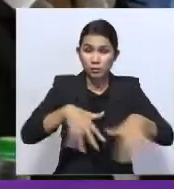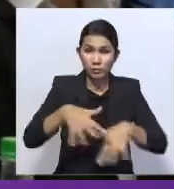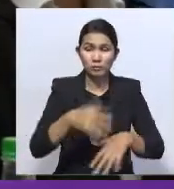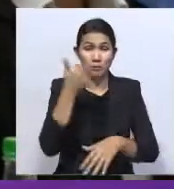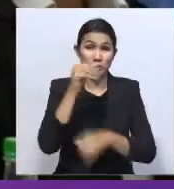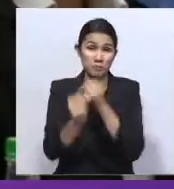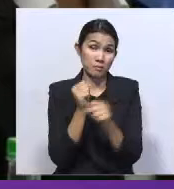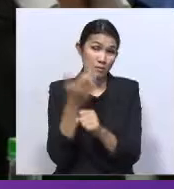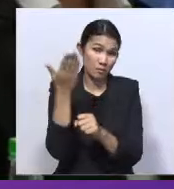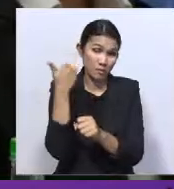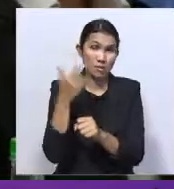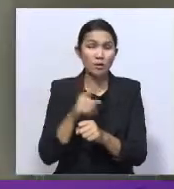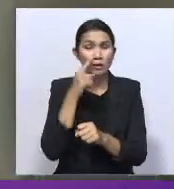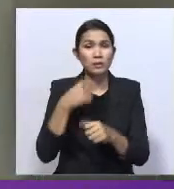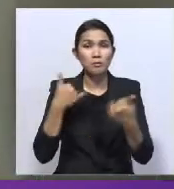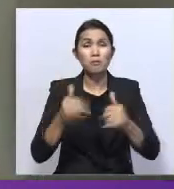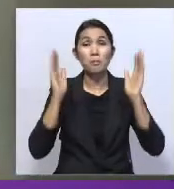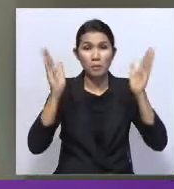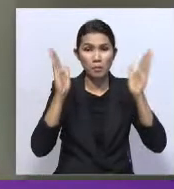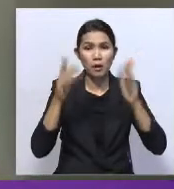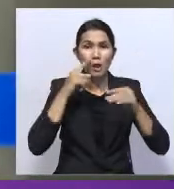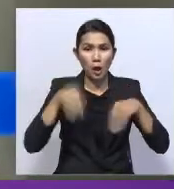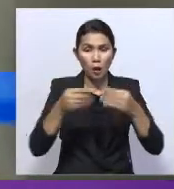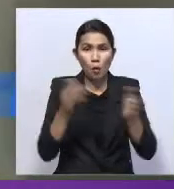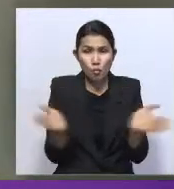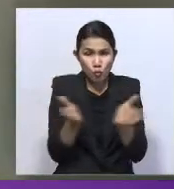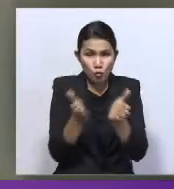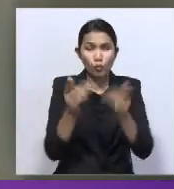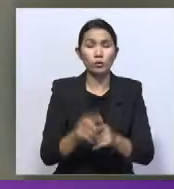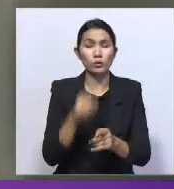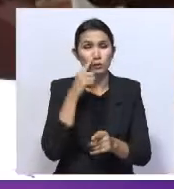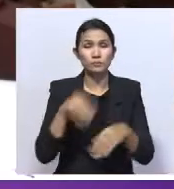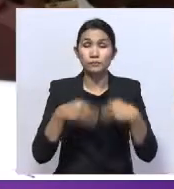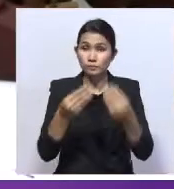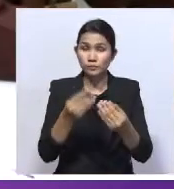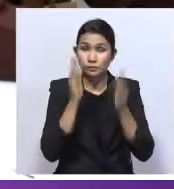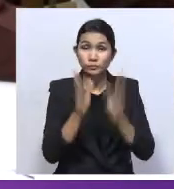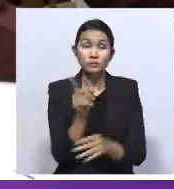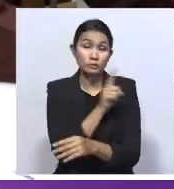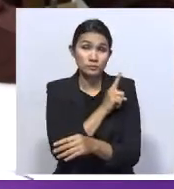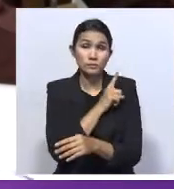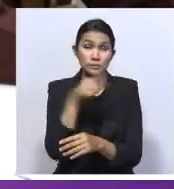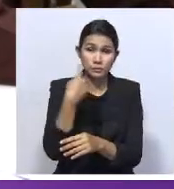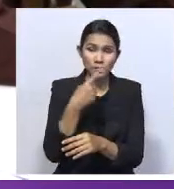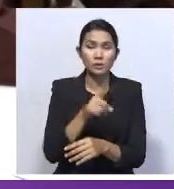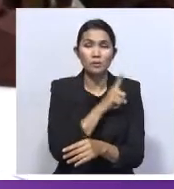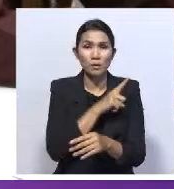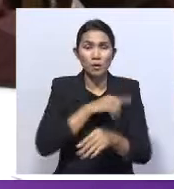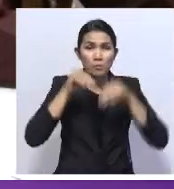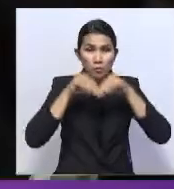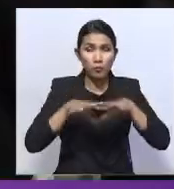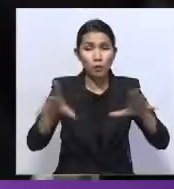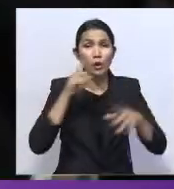ผ่านมาได้ปูพื้นการประชาสัมพันธ์เชิงรุกกำหนดประเด็นส่งเรื่องให้หน่วยงานที่รับผิดชอบถ่ายทอดข้อมูล